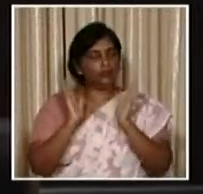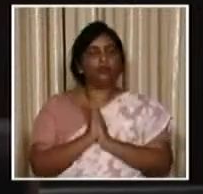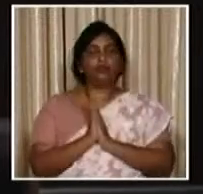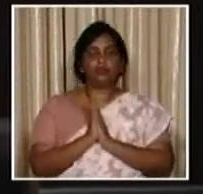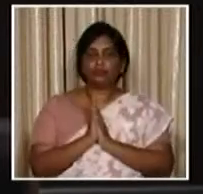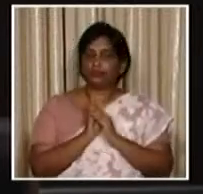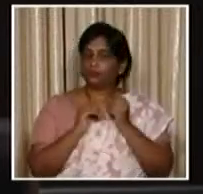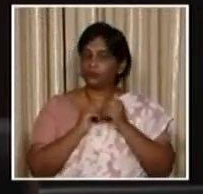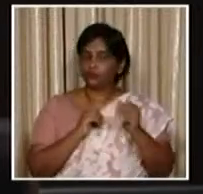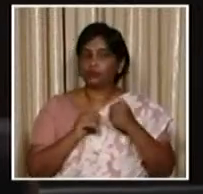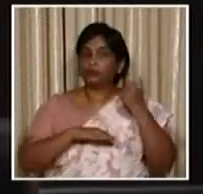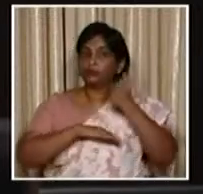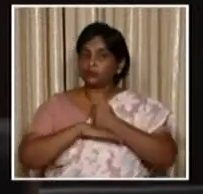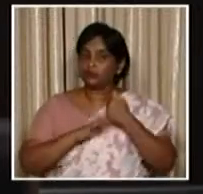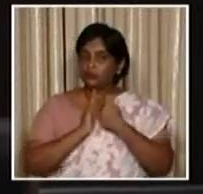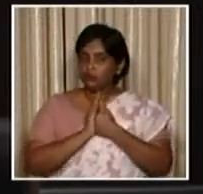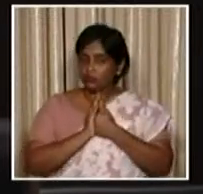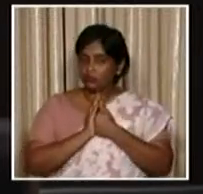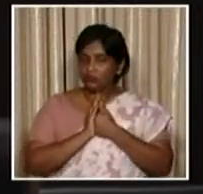ගණනාවත් එක්ක මූලාසනේ ගරු